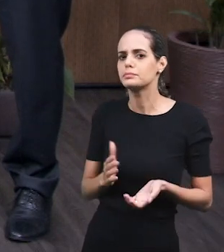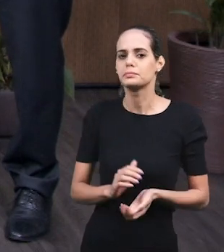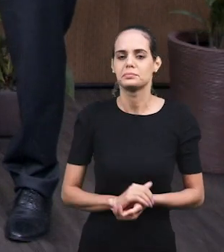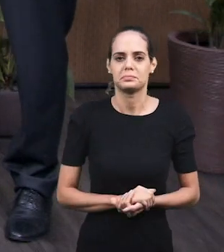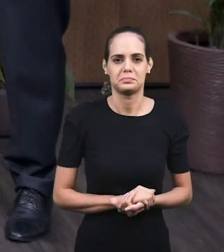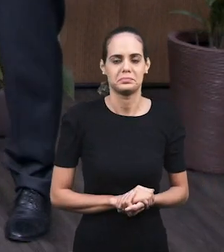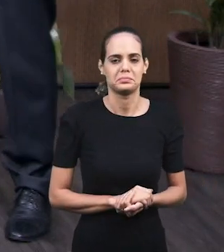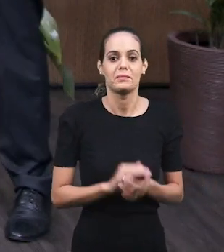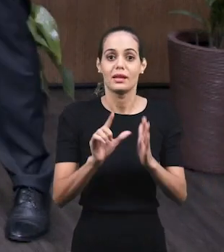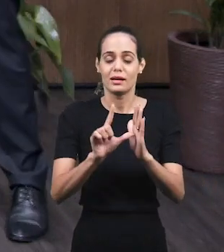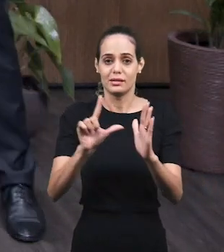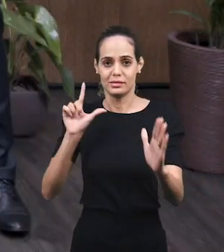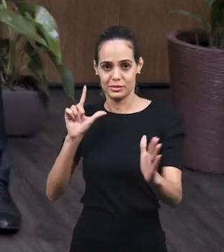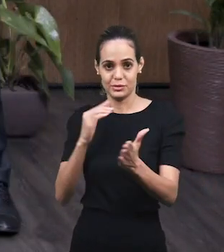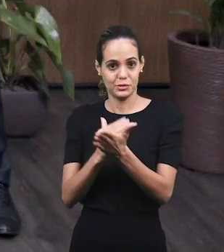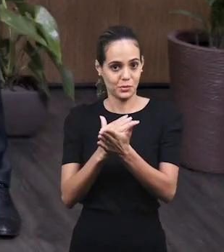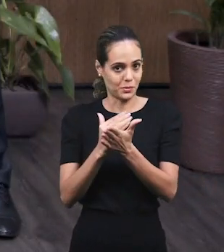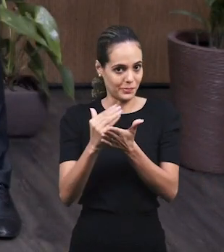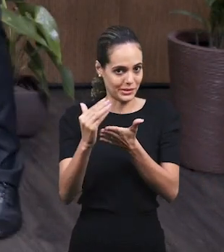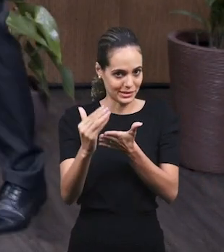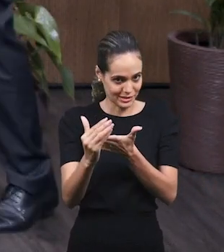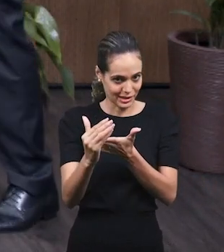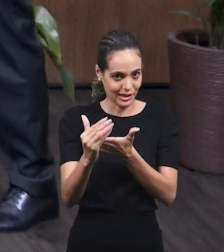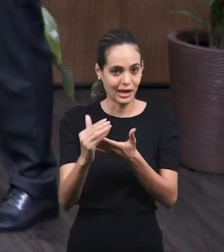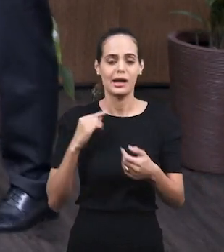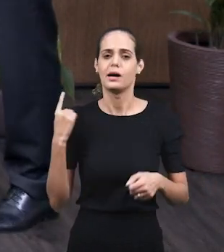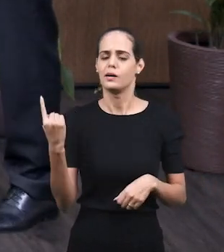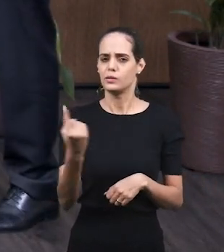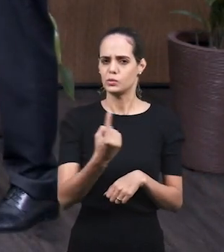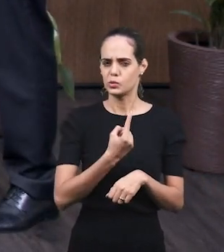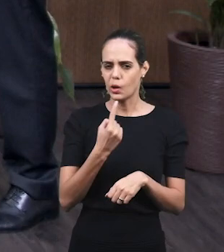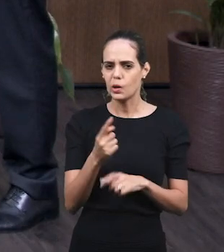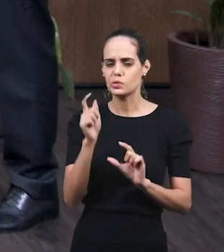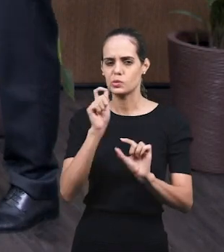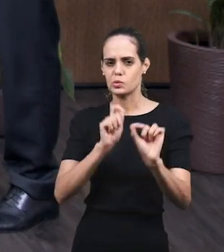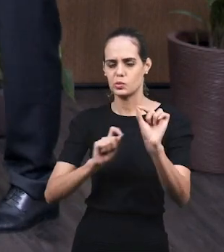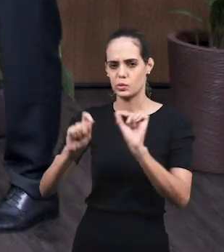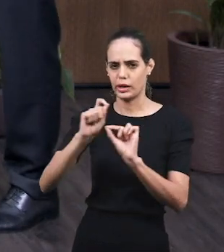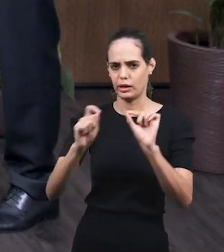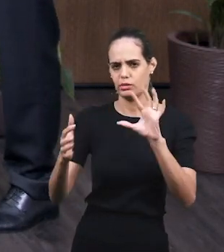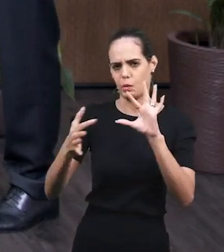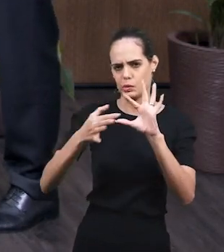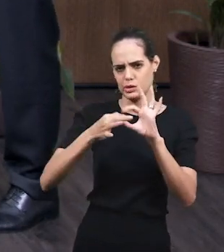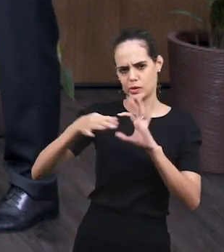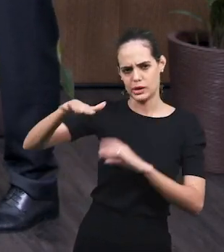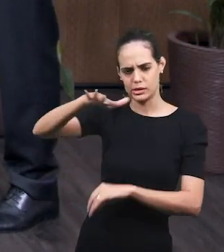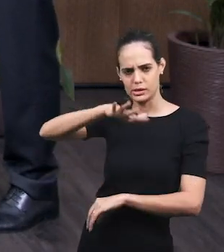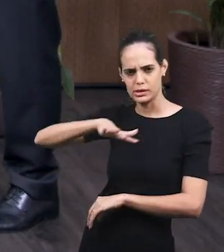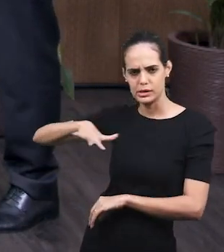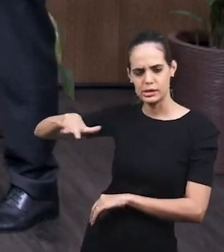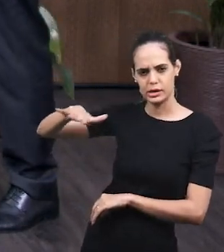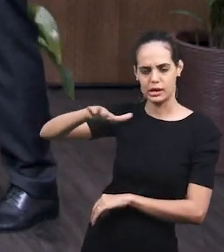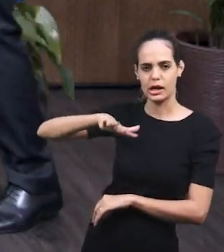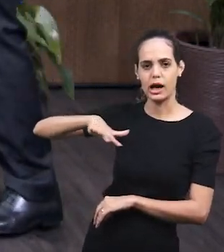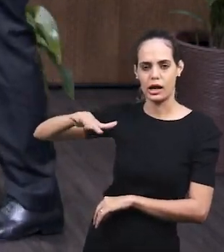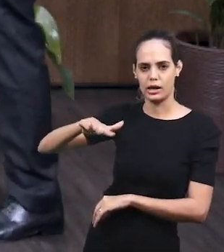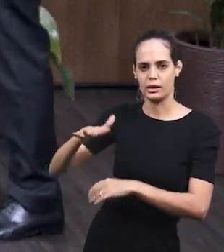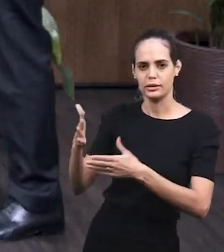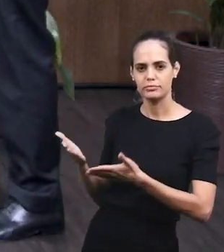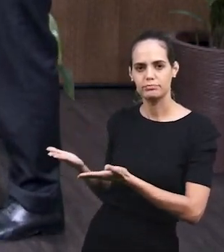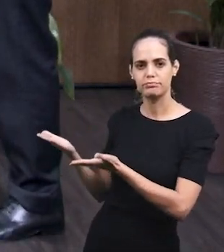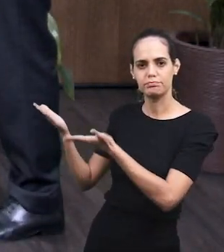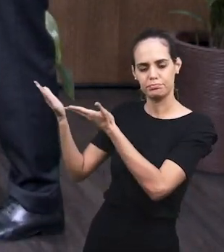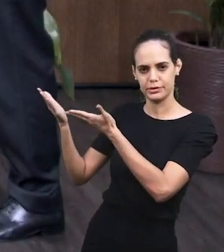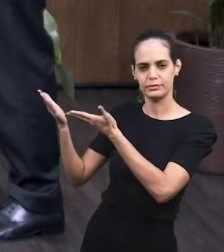par Pierre et la parabole du créancier incompassible. Ces messages, nous allons citer pendant la programmation,